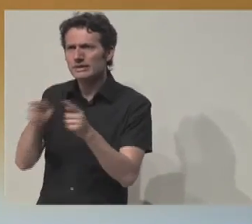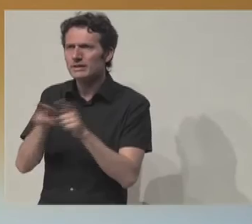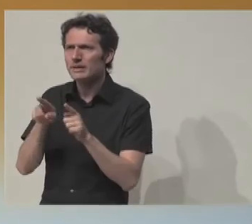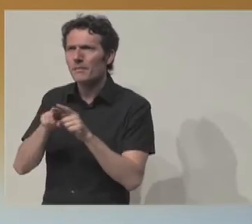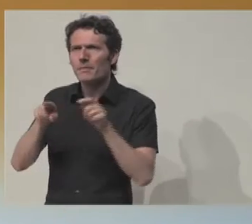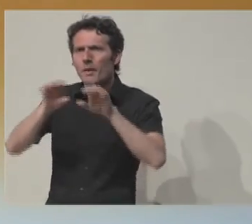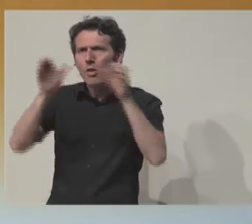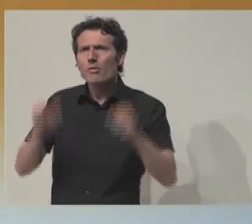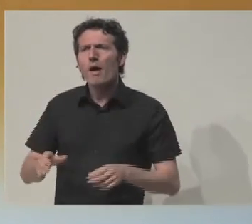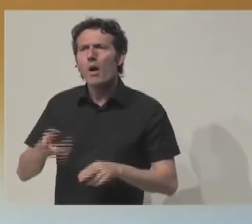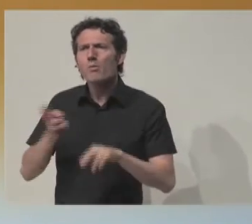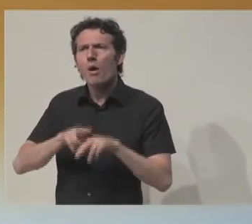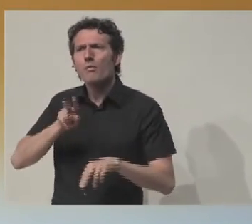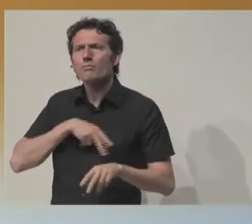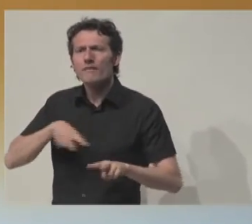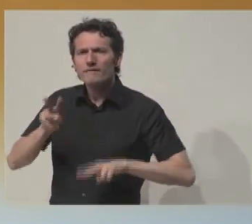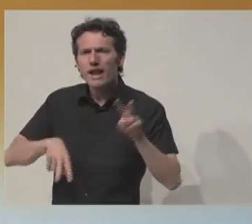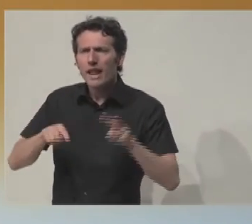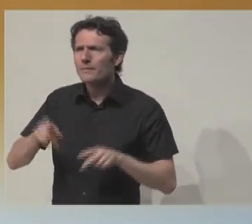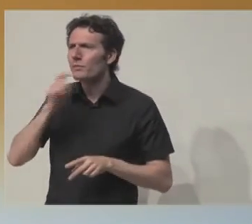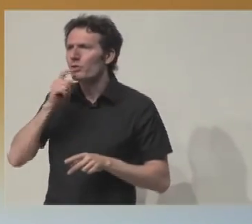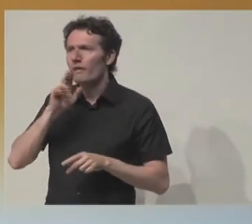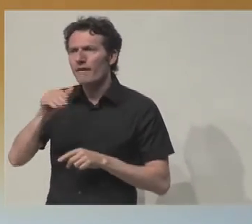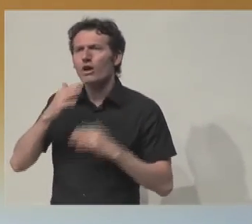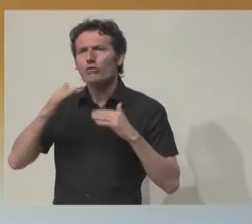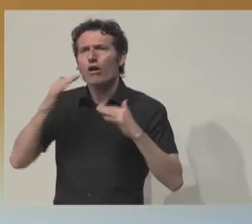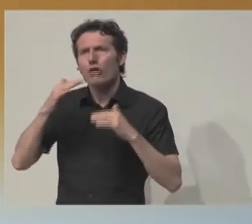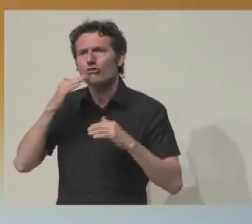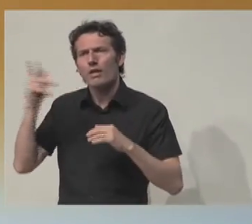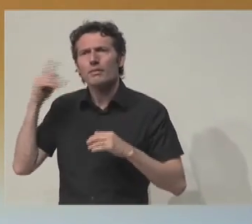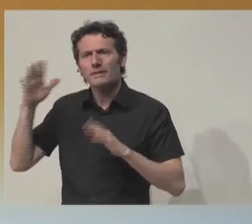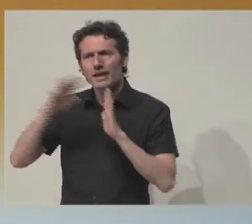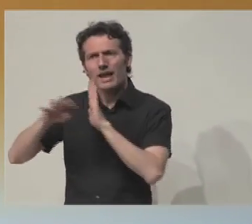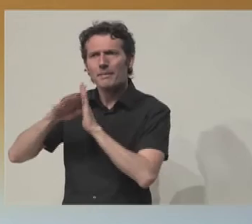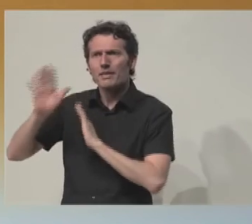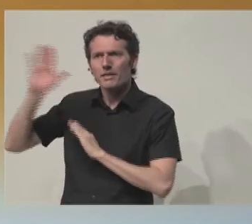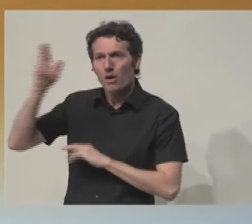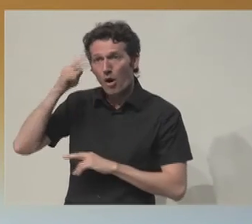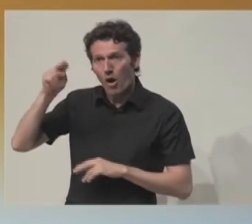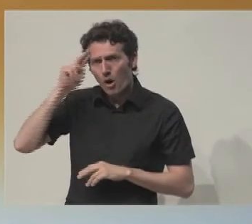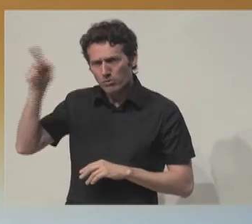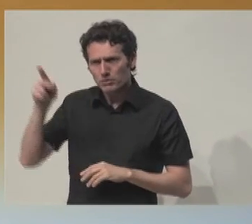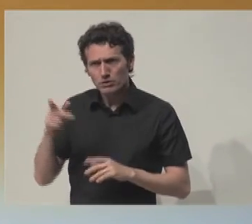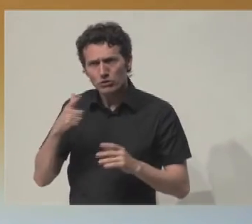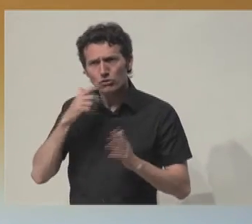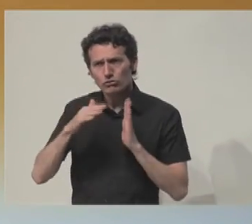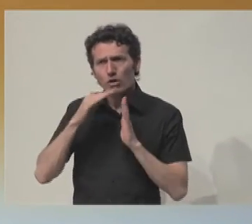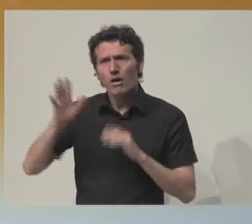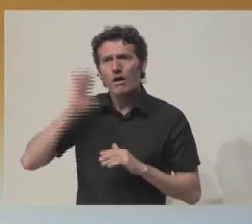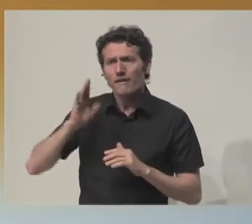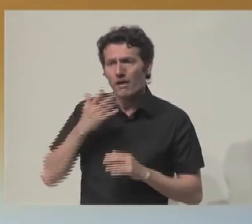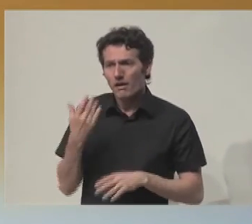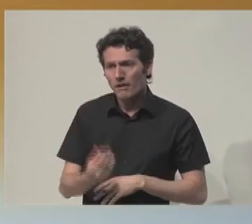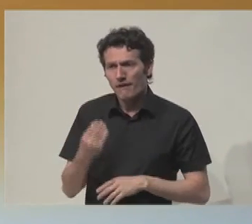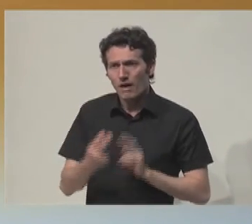monument aux morts de mon village tout à l'heure on chantera l'hymne européen on le chantait quand on était enfant